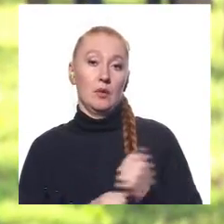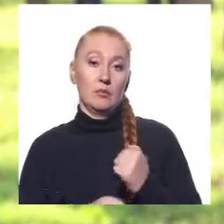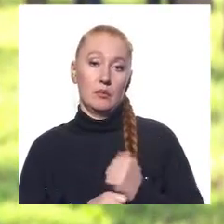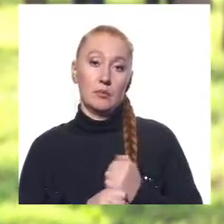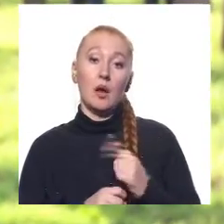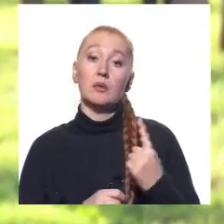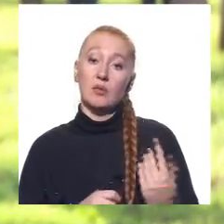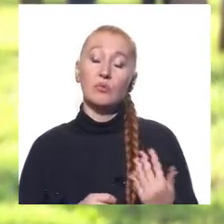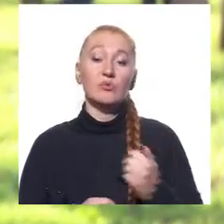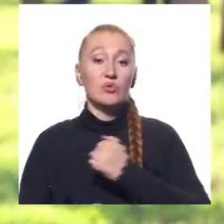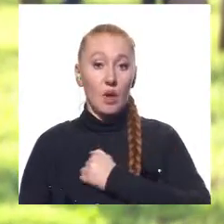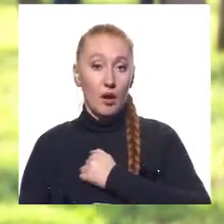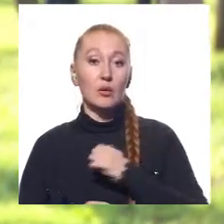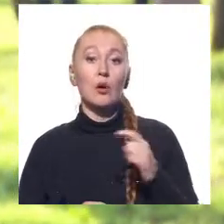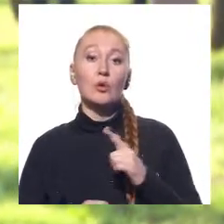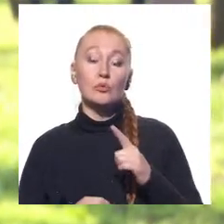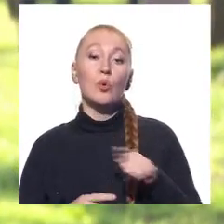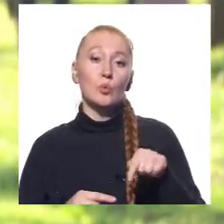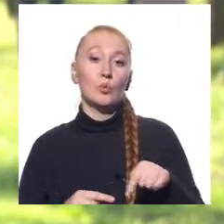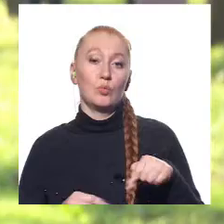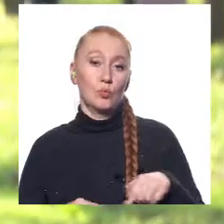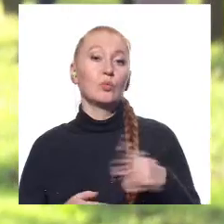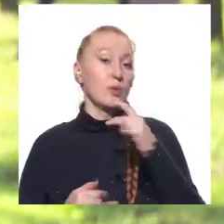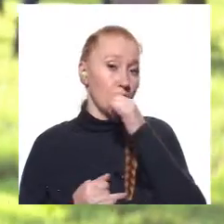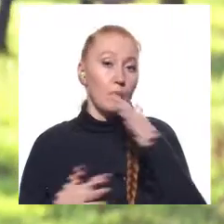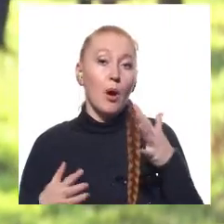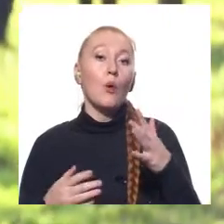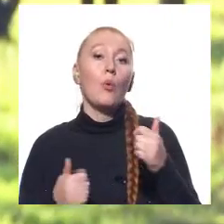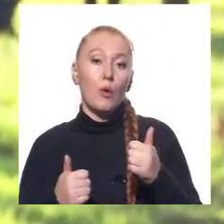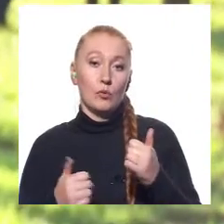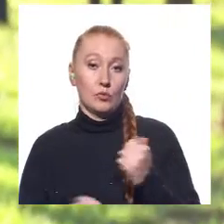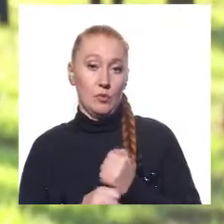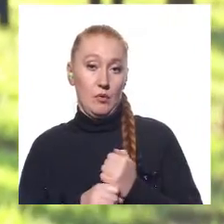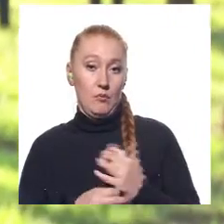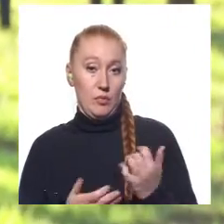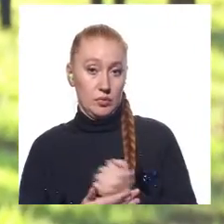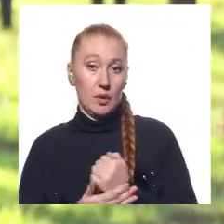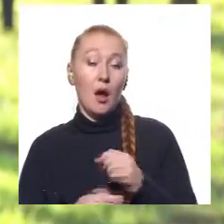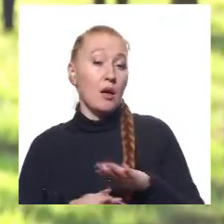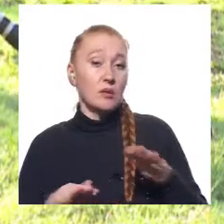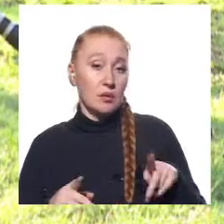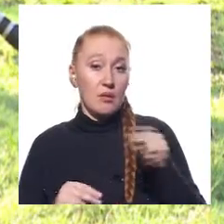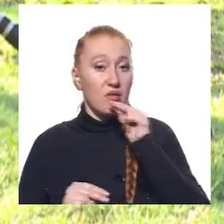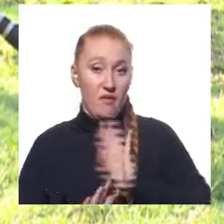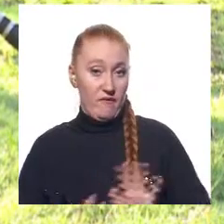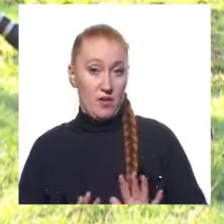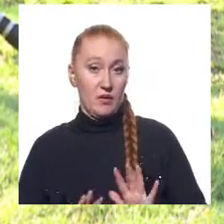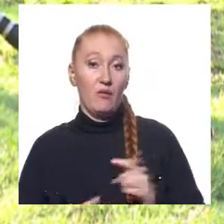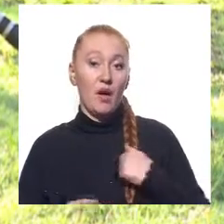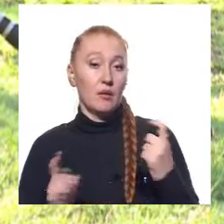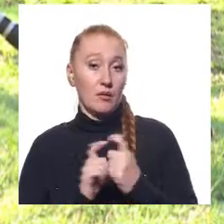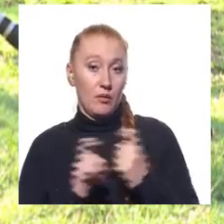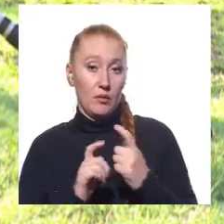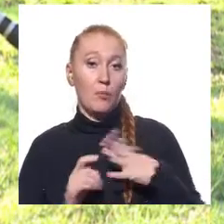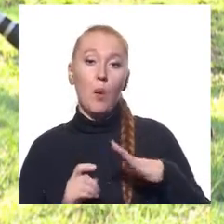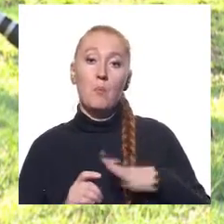одного боку, прикро, що знаходжусь тут і не можу знайти нормальну роботу. Дитина тут ні при чому. Це конфлікт між